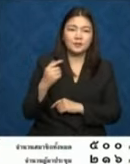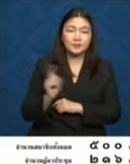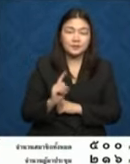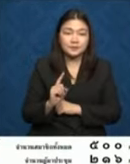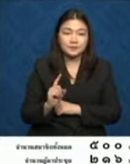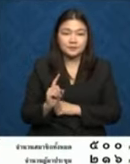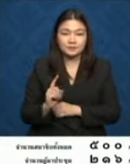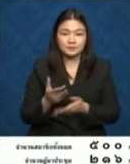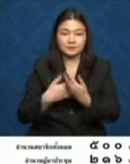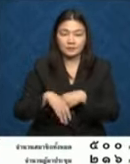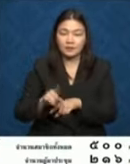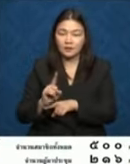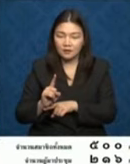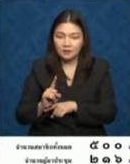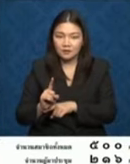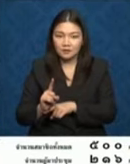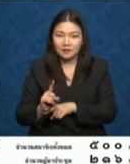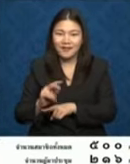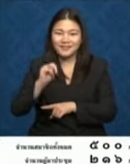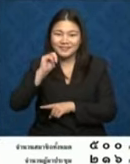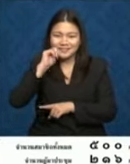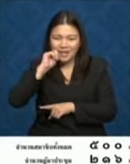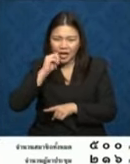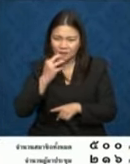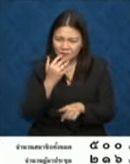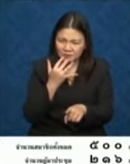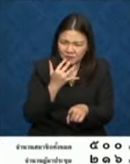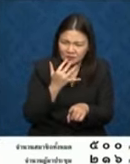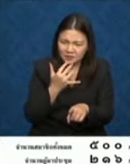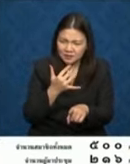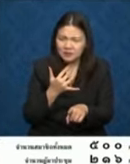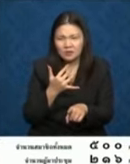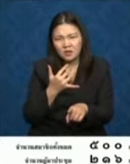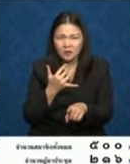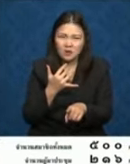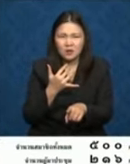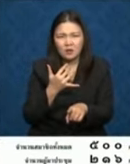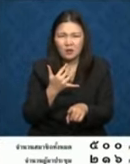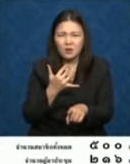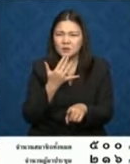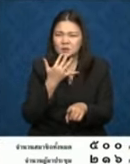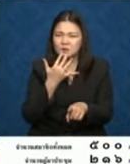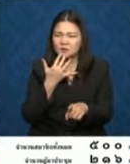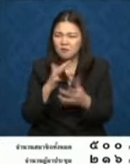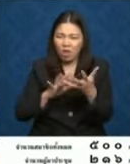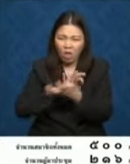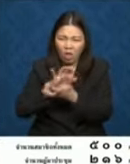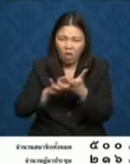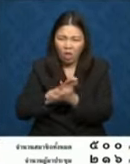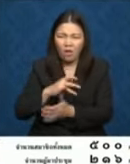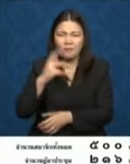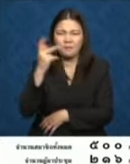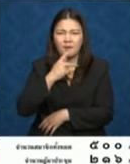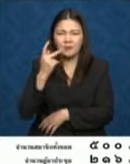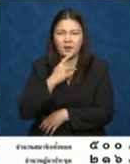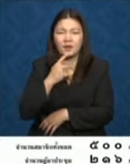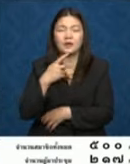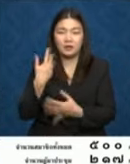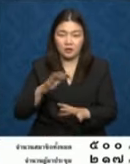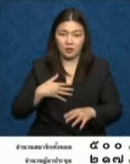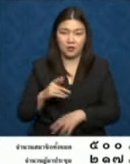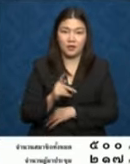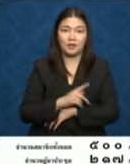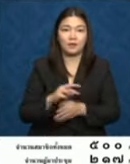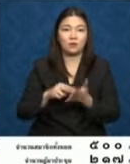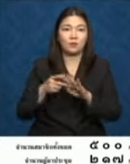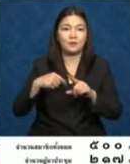น้ำขุ่นโดยที่ไม่ทราบสาเหตุค่ะท่านประธานเกือบเป็นระยะเป็นเกือบเดือนนะคะซึ่งผลการตรวจน้ำขุ่นเนี่ยสำนักงานสิ่งแวดล้อม